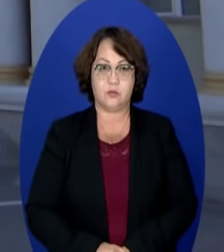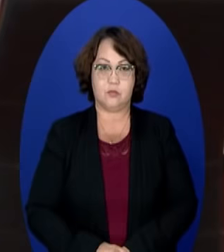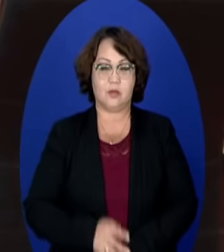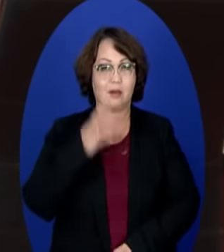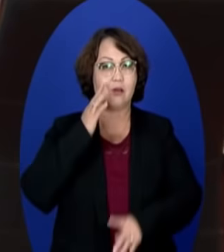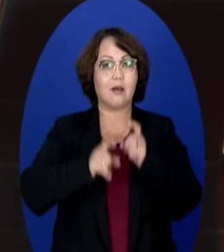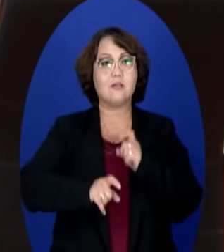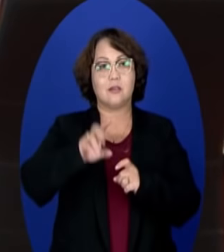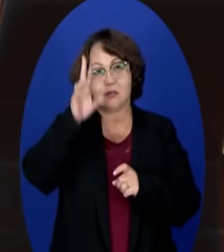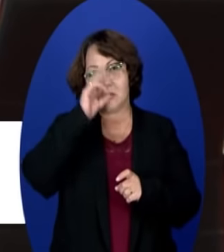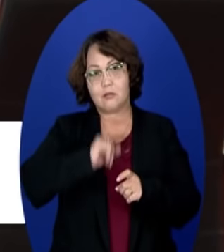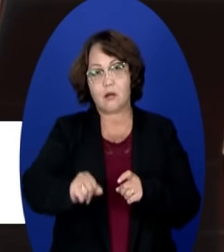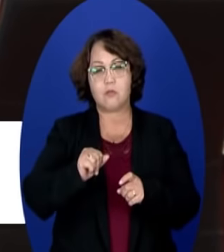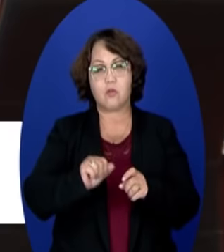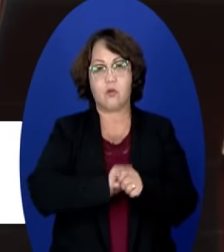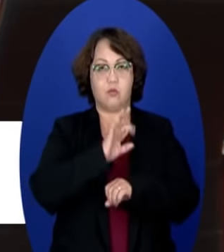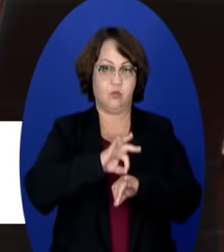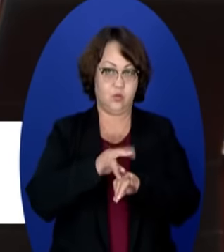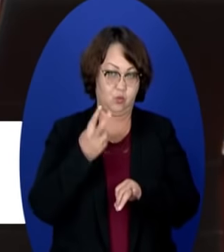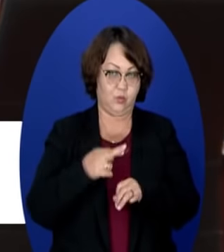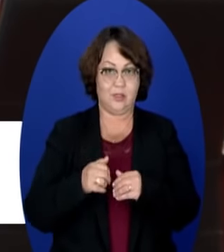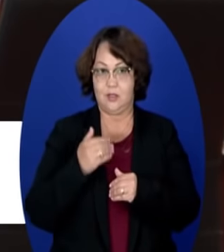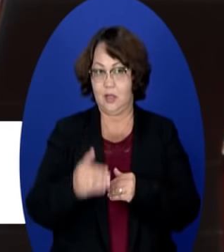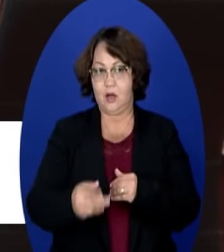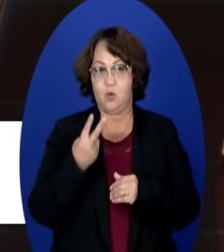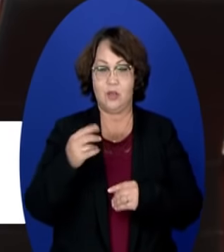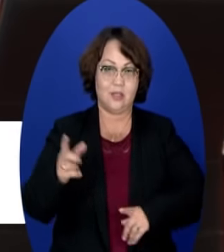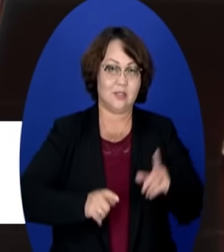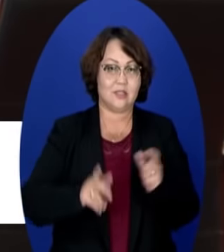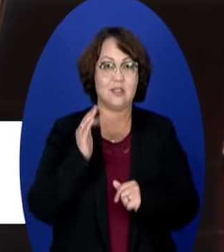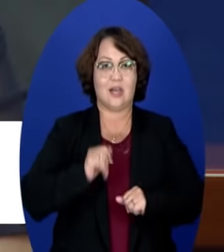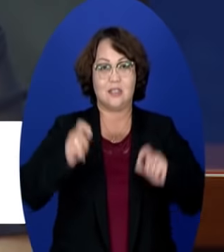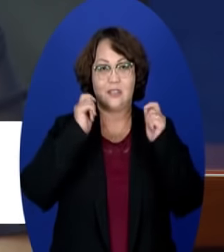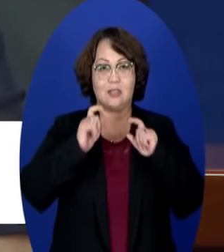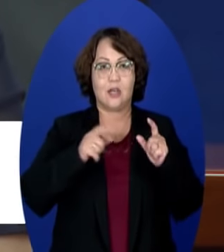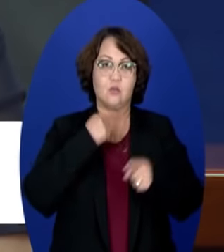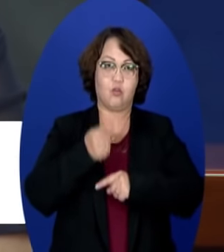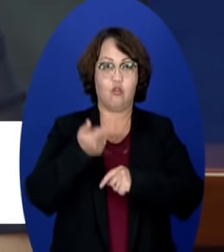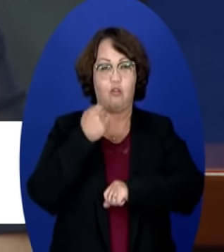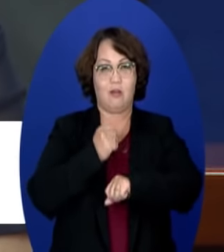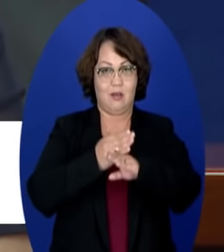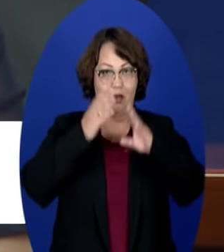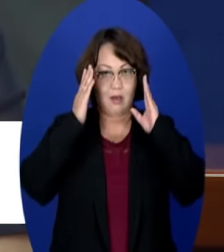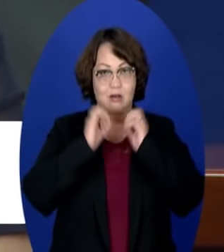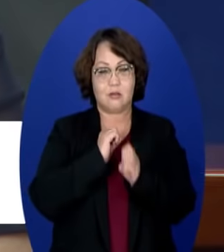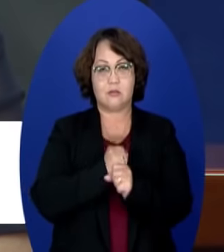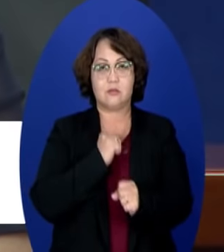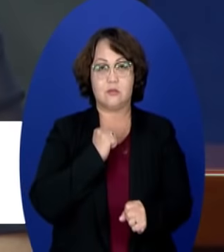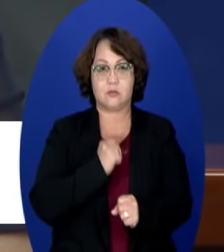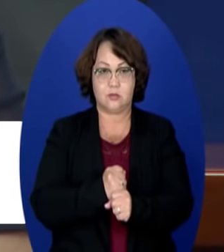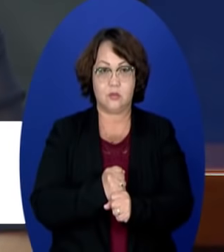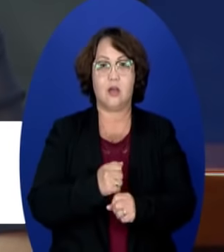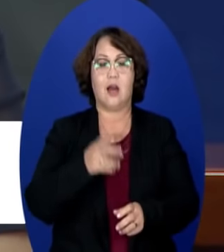Гадаа тарилцааны яамнаас царт тахлын үед болон түүний дараагийн үед эдийн засгийг хэрхэн сэргээх асуудалд гол анхаарлаа хандуулж ажиллаж байна.